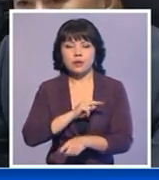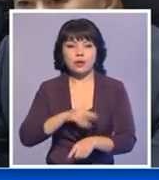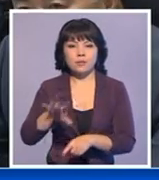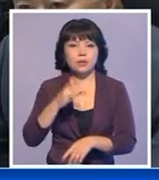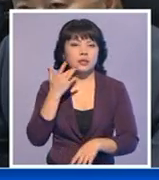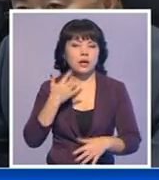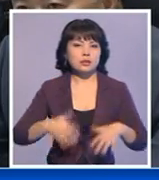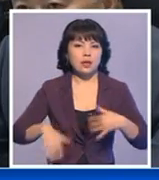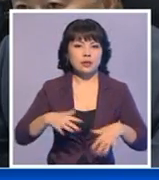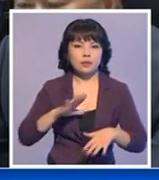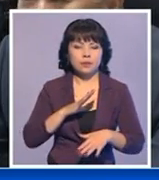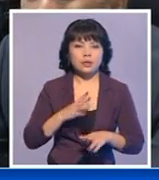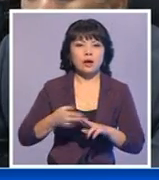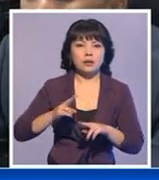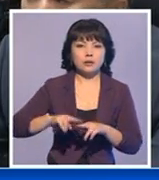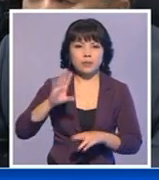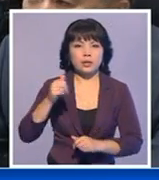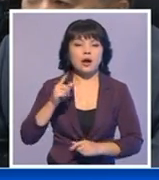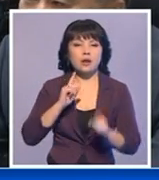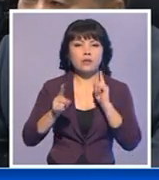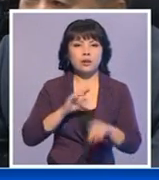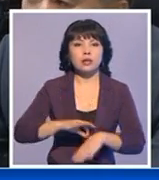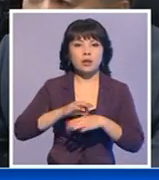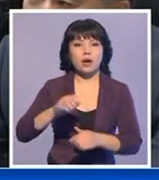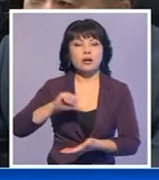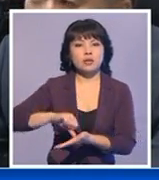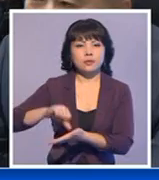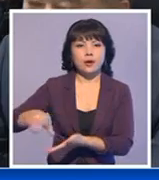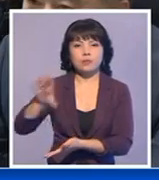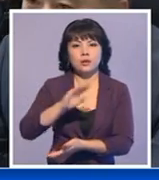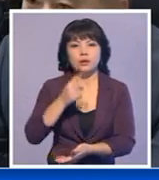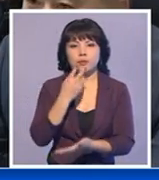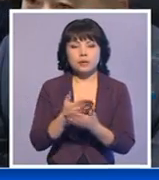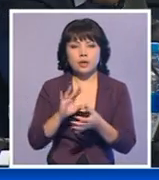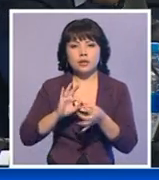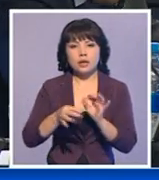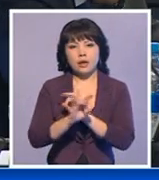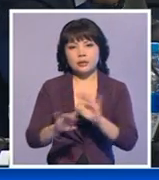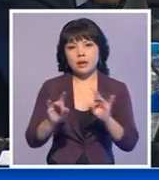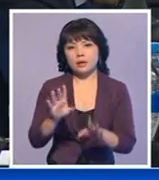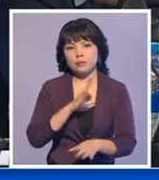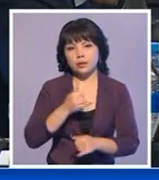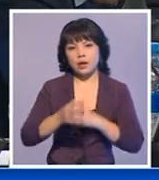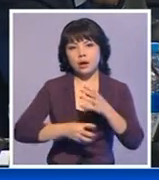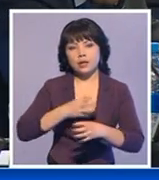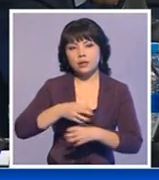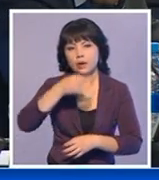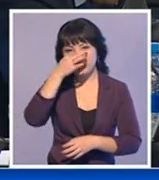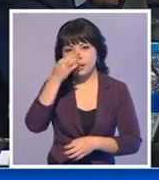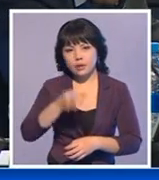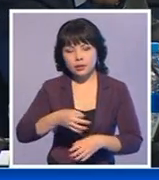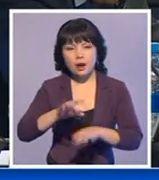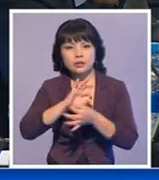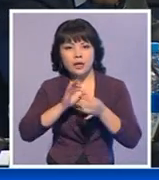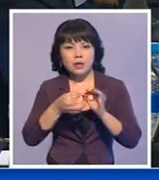қалған болатын. Конференцияға қатысушылар осы жұмыстарға қайтадан қарқын беру мәселесін талқыға салды. Халықаралық тәжірибе